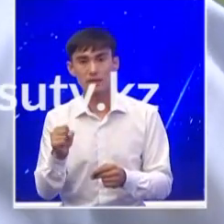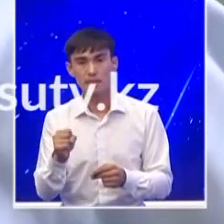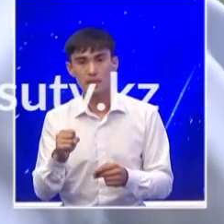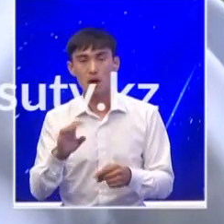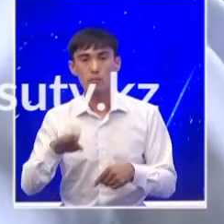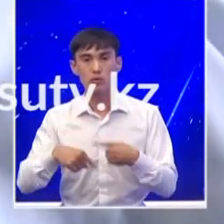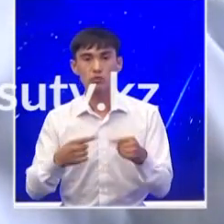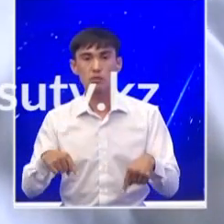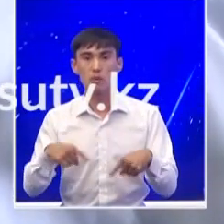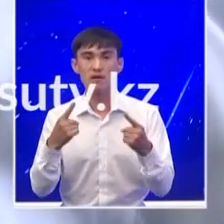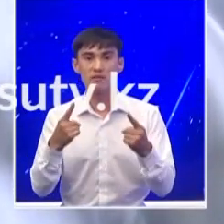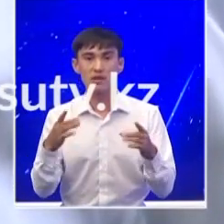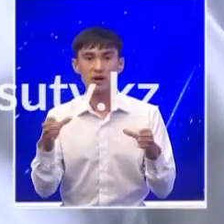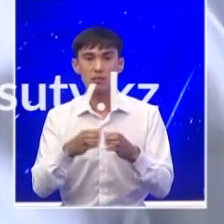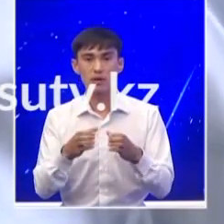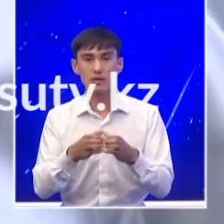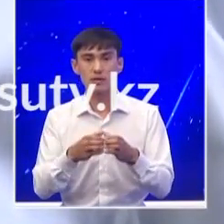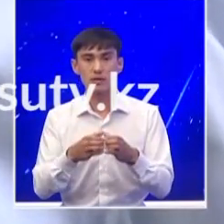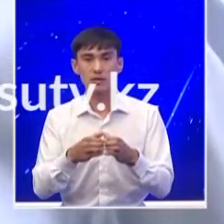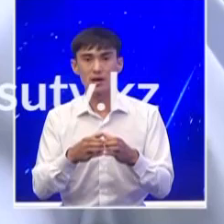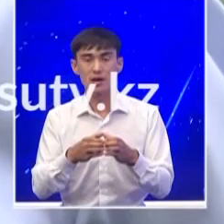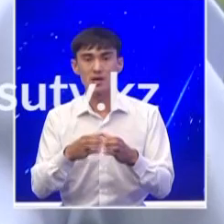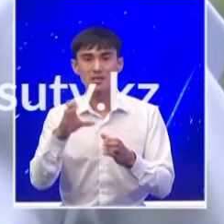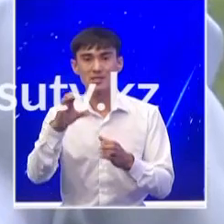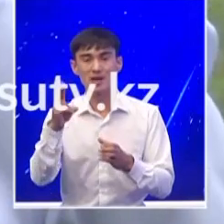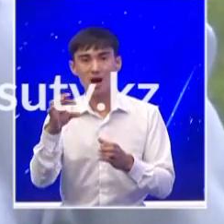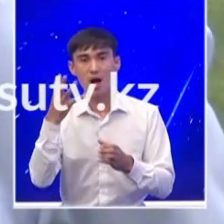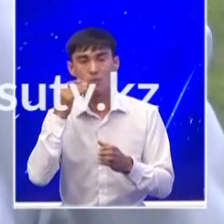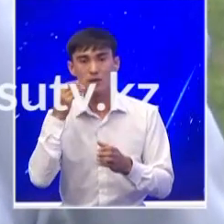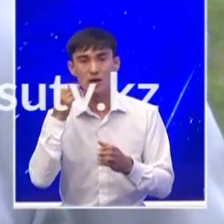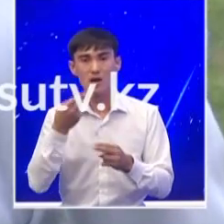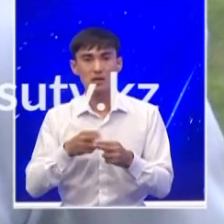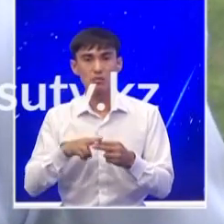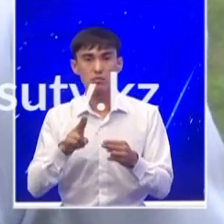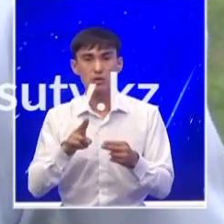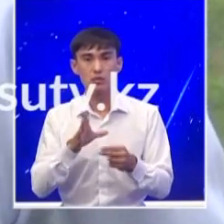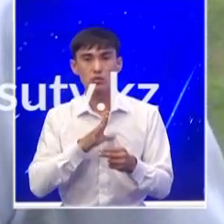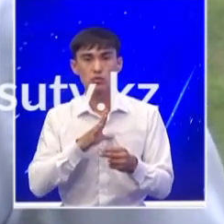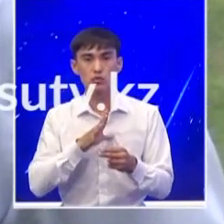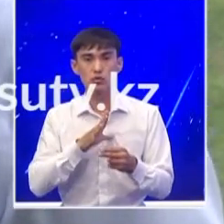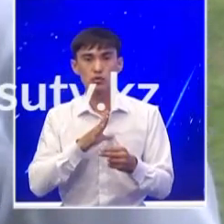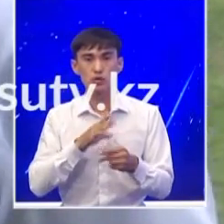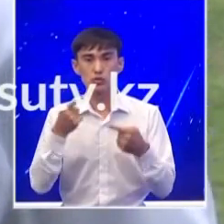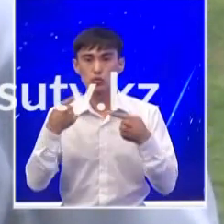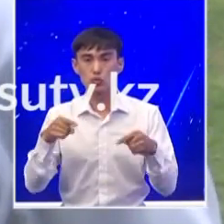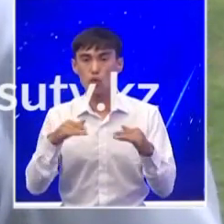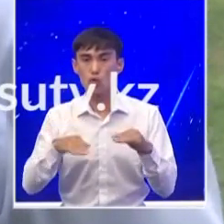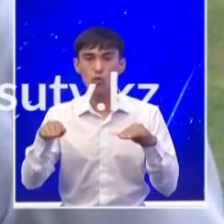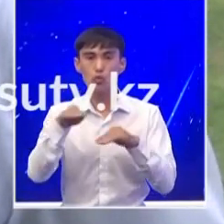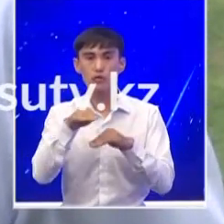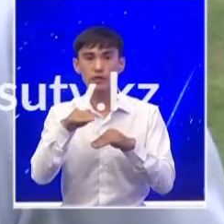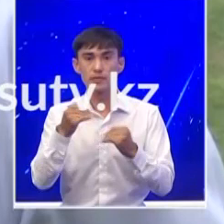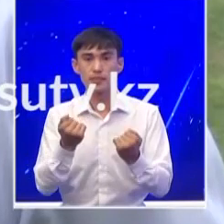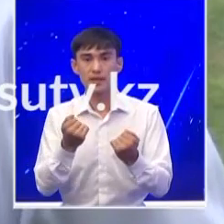нас появилась команда «Скалмата». Это было уже значительно другой